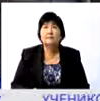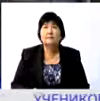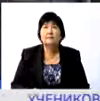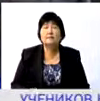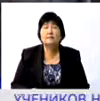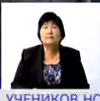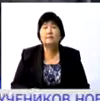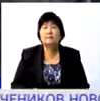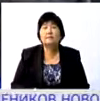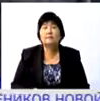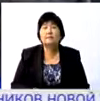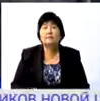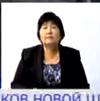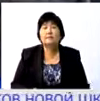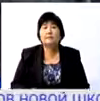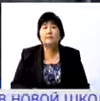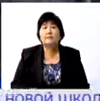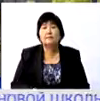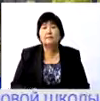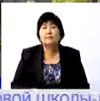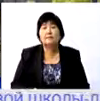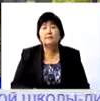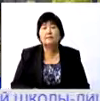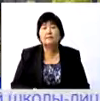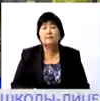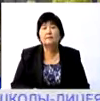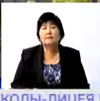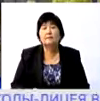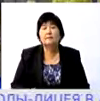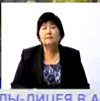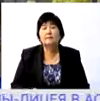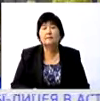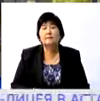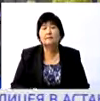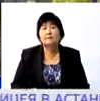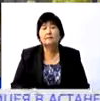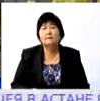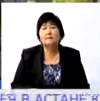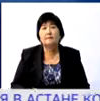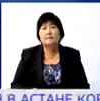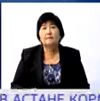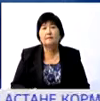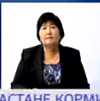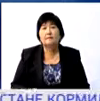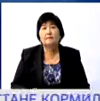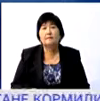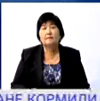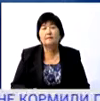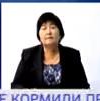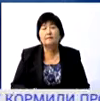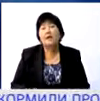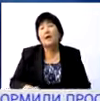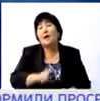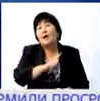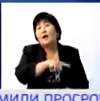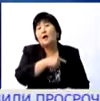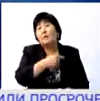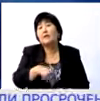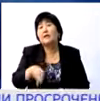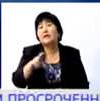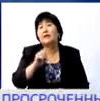походка у любой поддержал бердибеков алмат менты боёв до 100 телеканал кызылорда медицинский десант